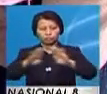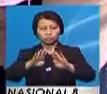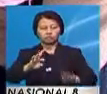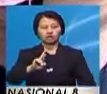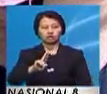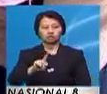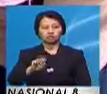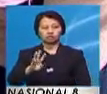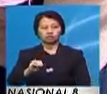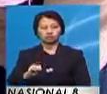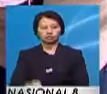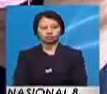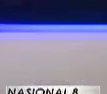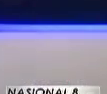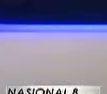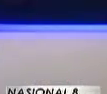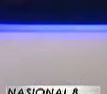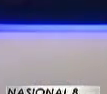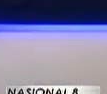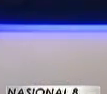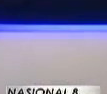RTM.